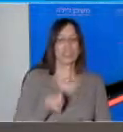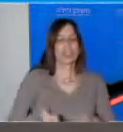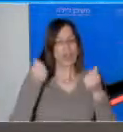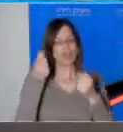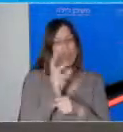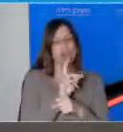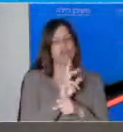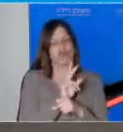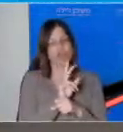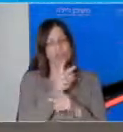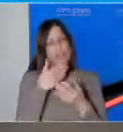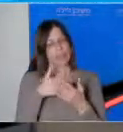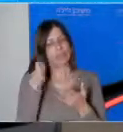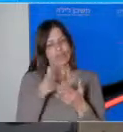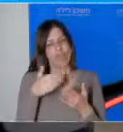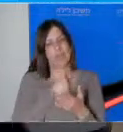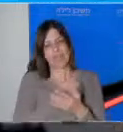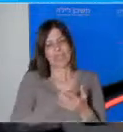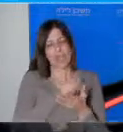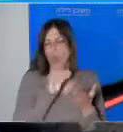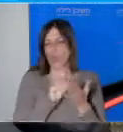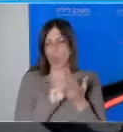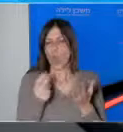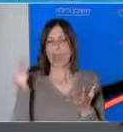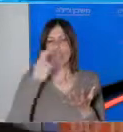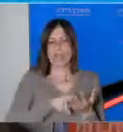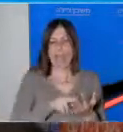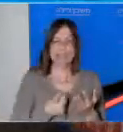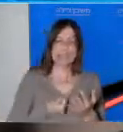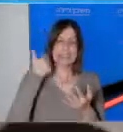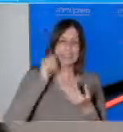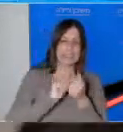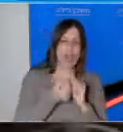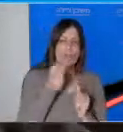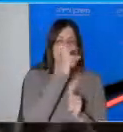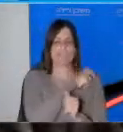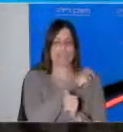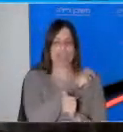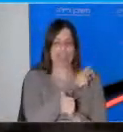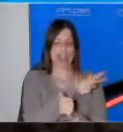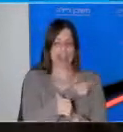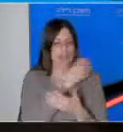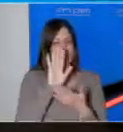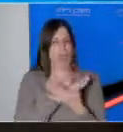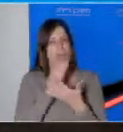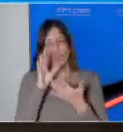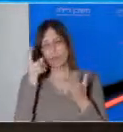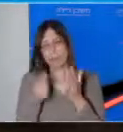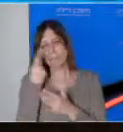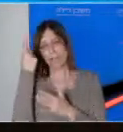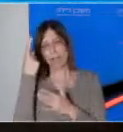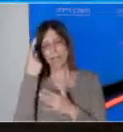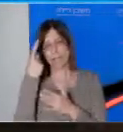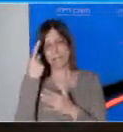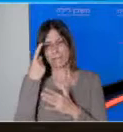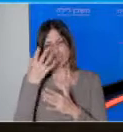ועידנים, ולצערי הרב עוד לא קם השר או המפכ"ל שיחליטו פעם אחת ולתמיד לעקור